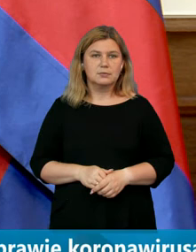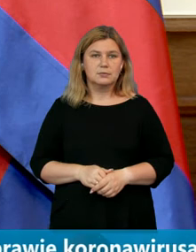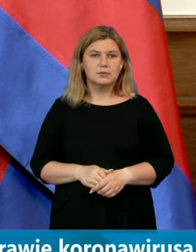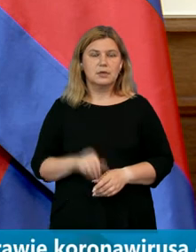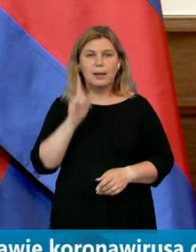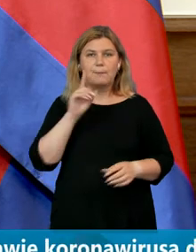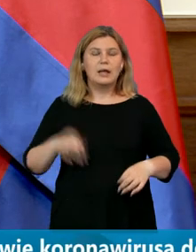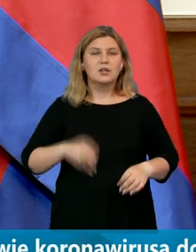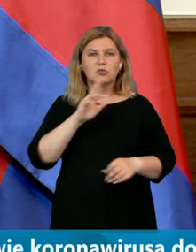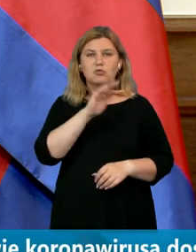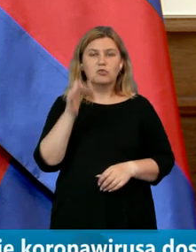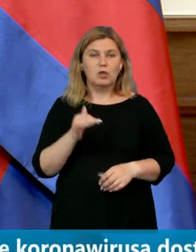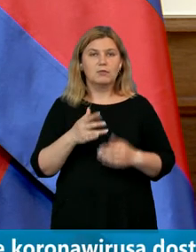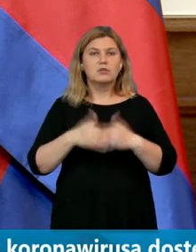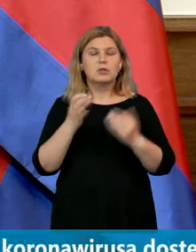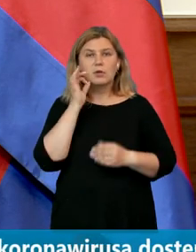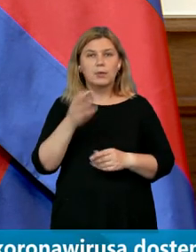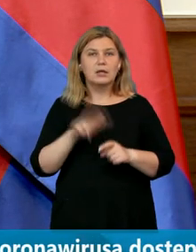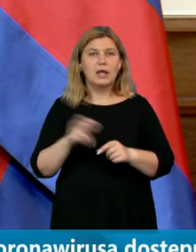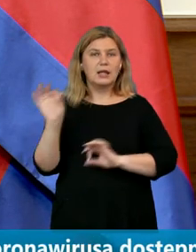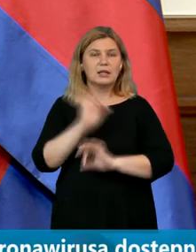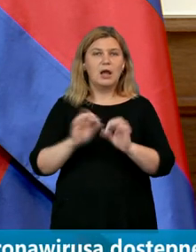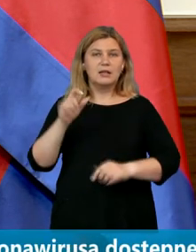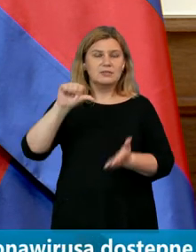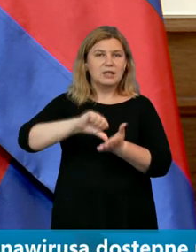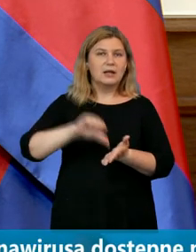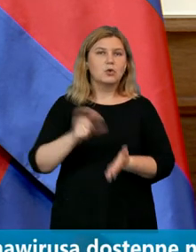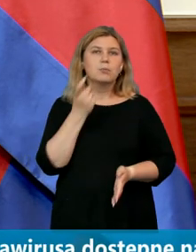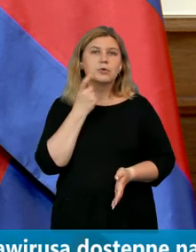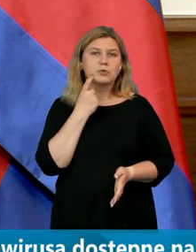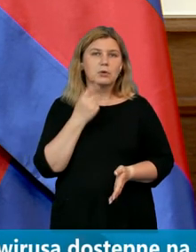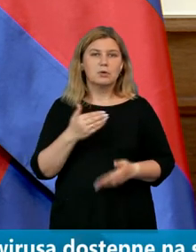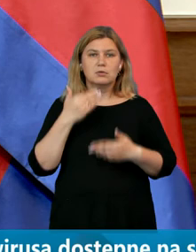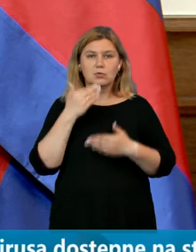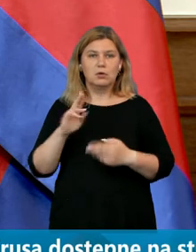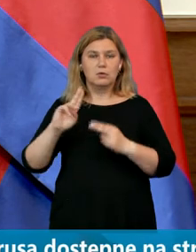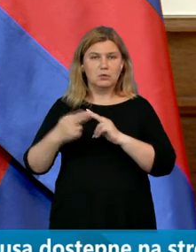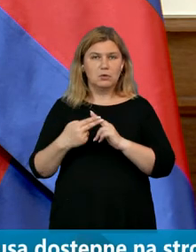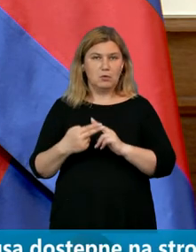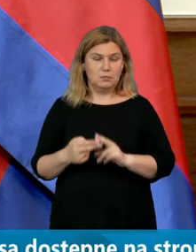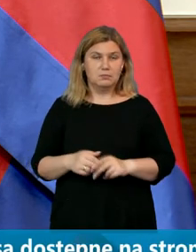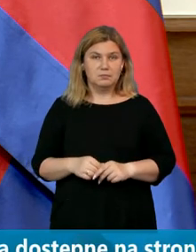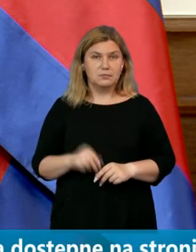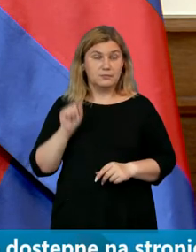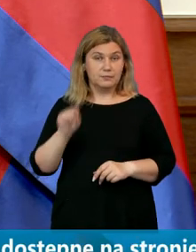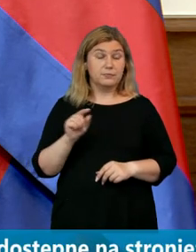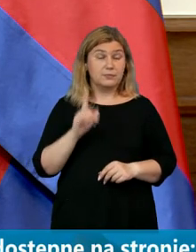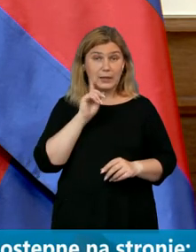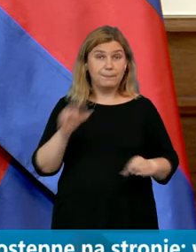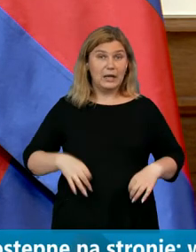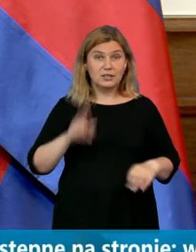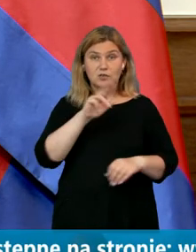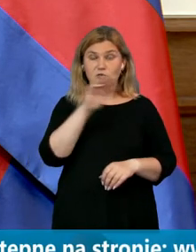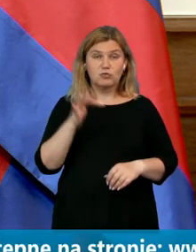Pan Krzysztof, dzień dobry panie prezydencie, kiedy rewitalizacja centrum Dąbia? Dziękuję za odpowiedź, panie Krzysztofie. W